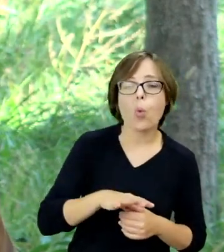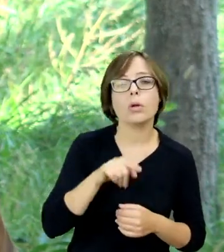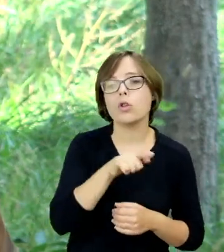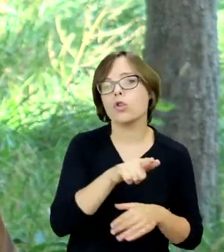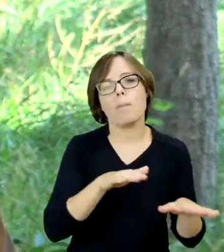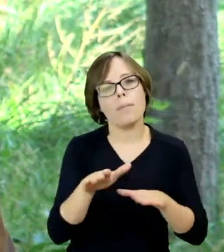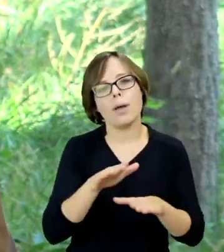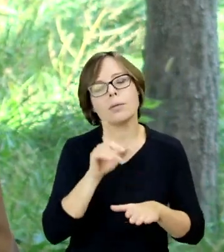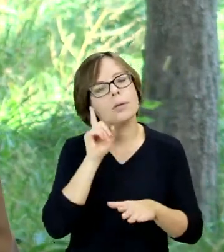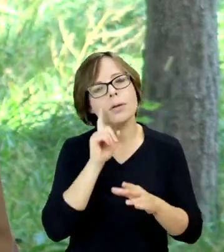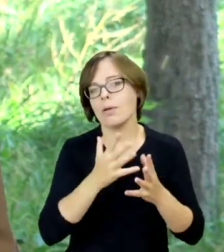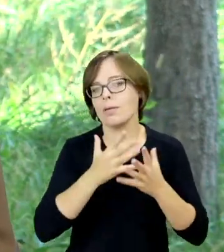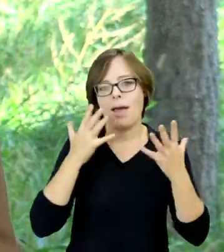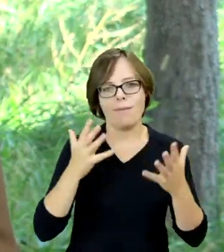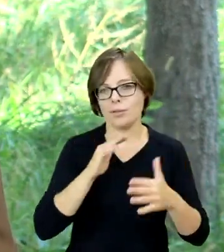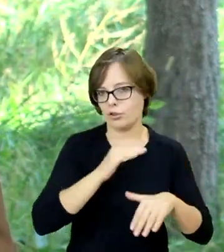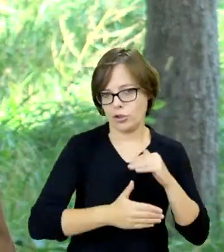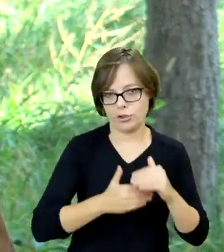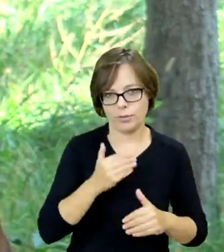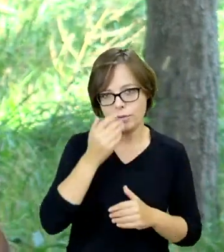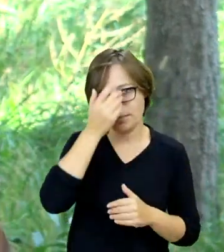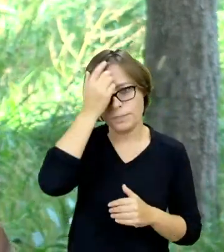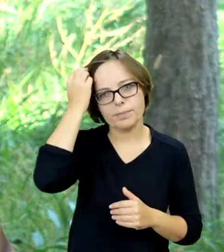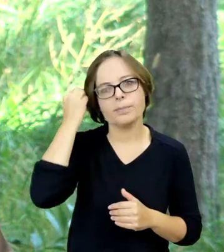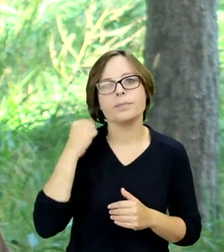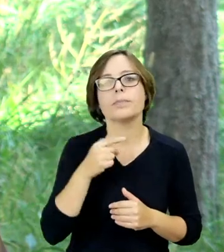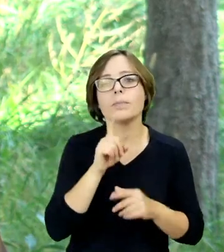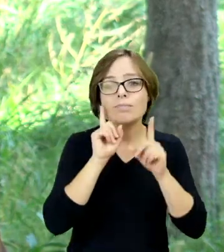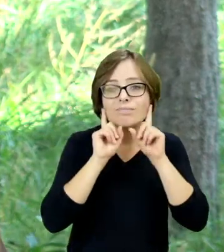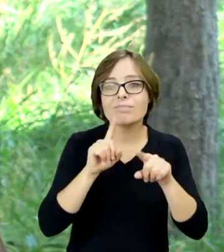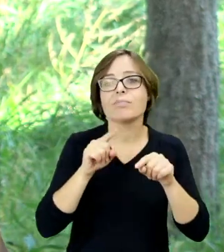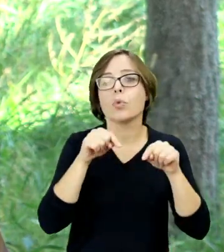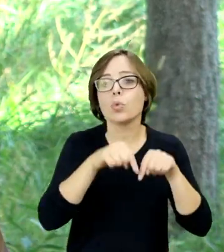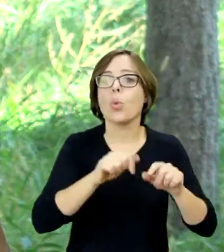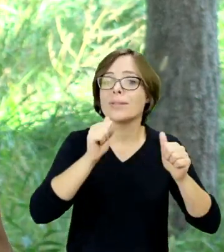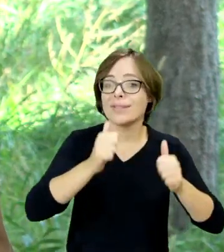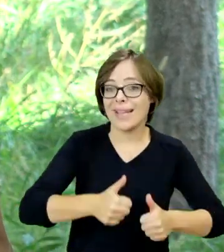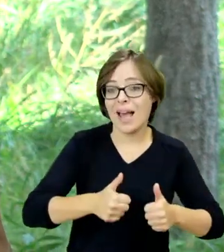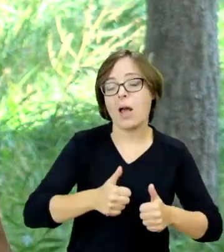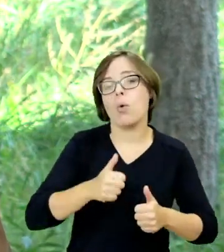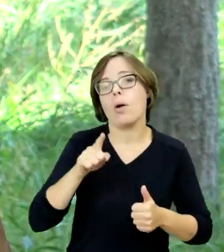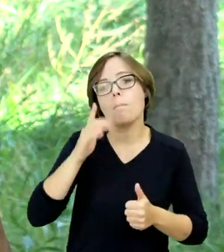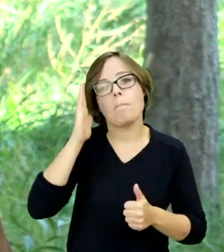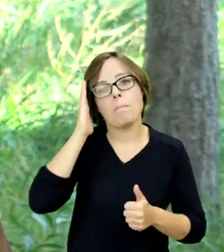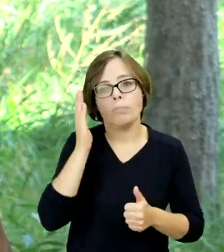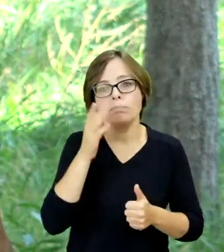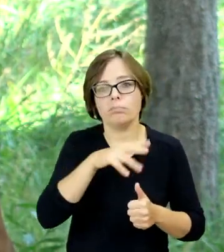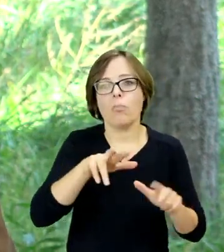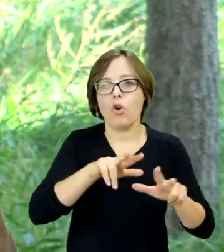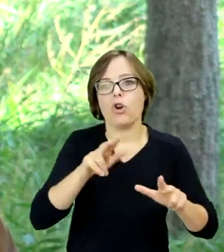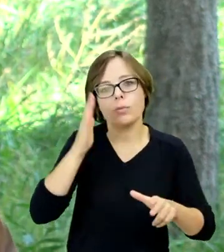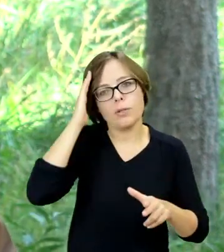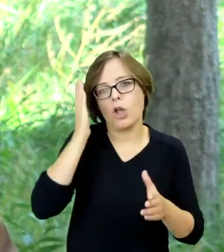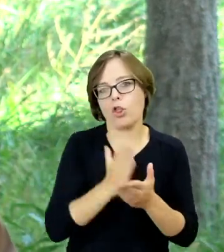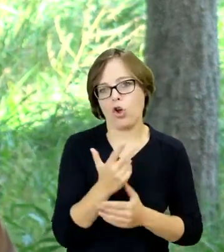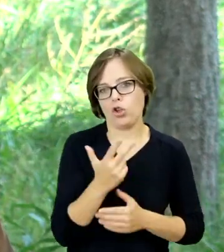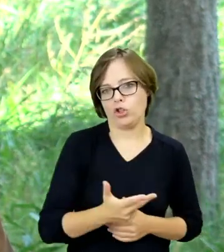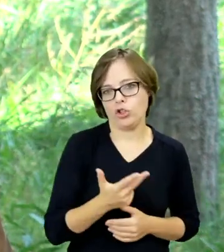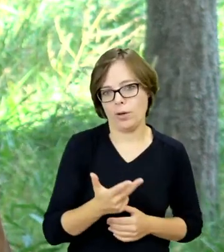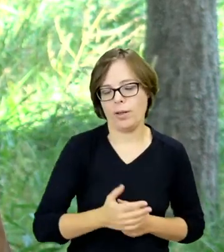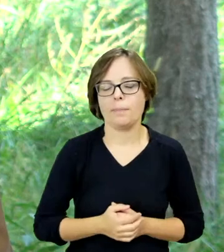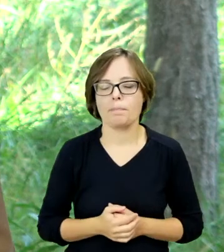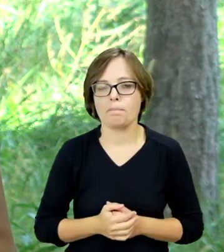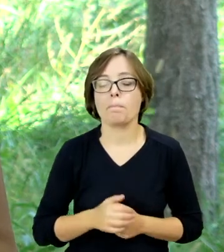najszczęśliwszy czas, chociaż tak naprawdę mieszkali tutaj na stałe tylko 3 lata. I gdy